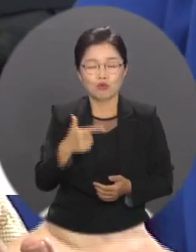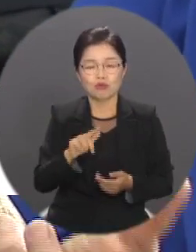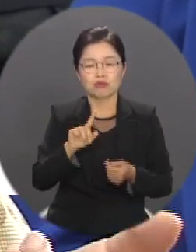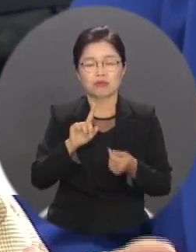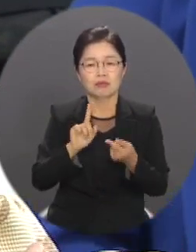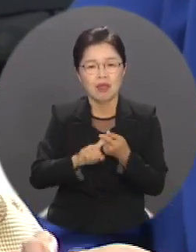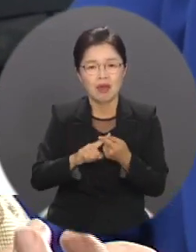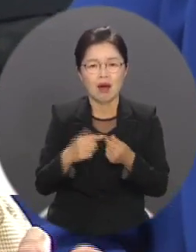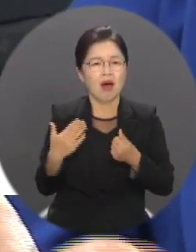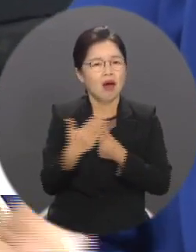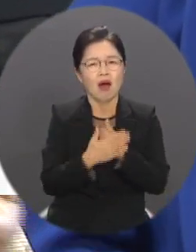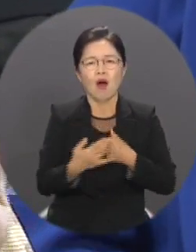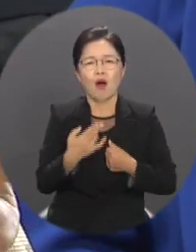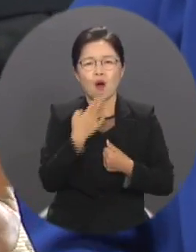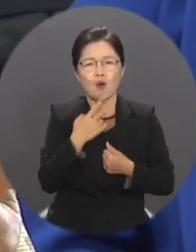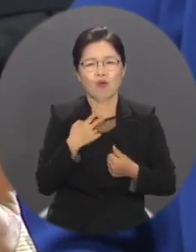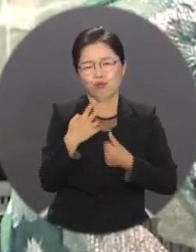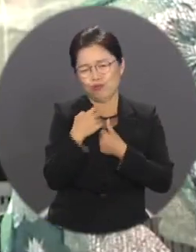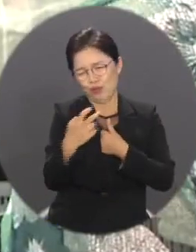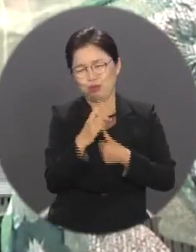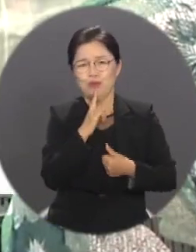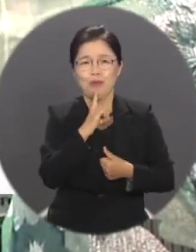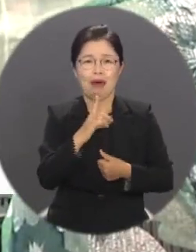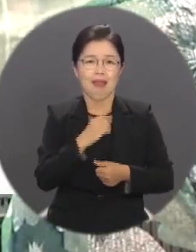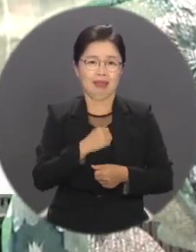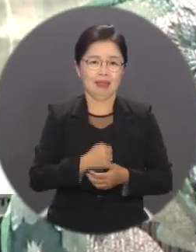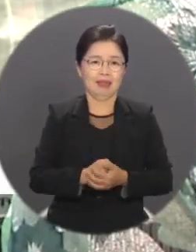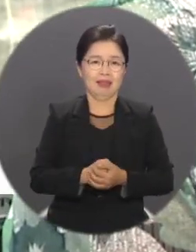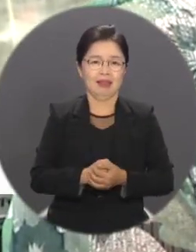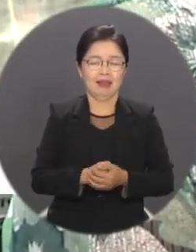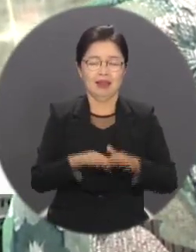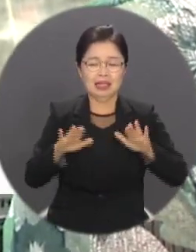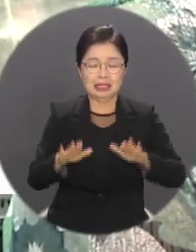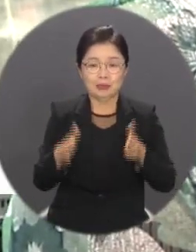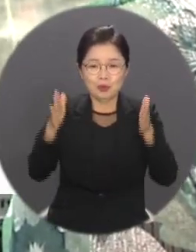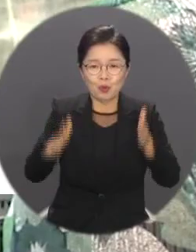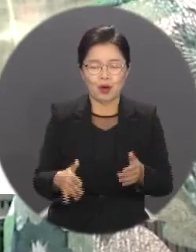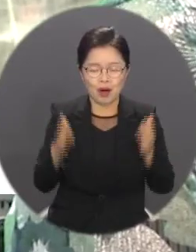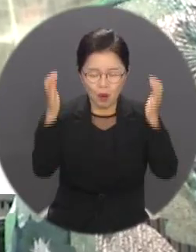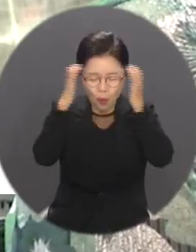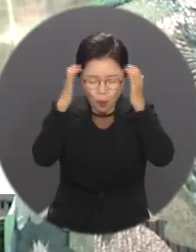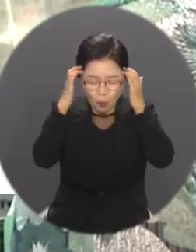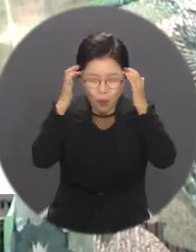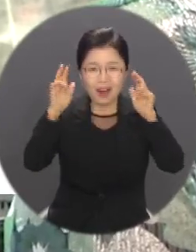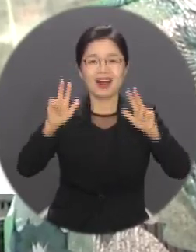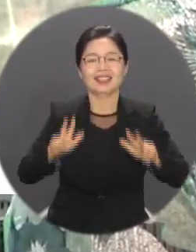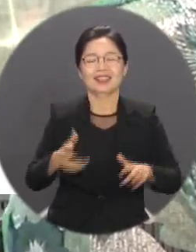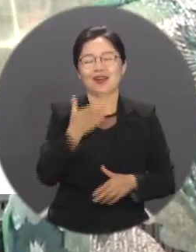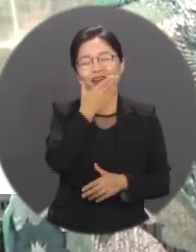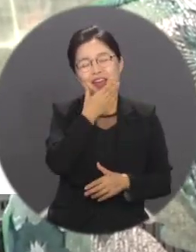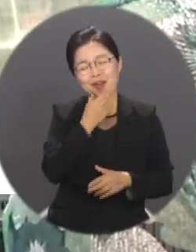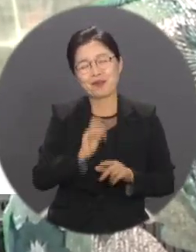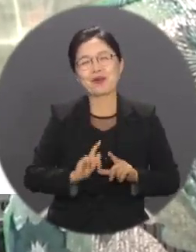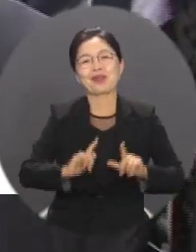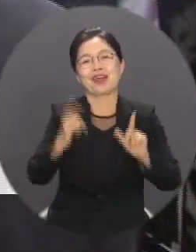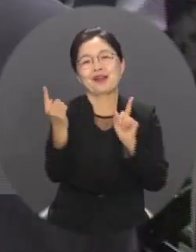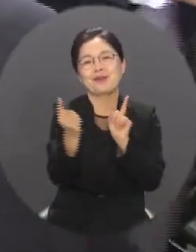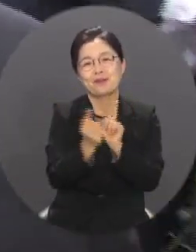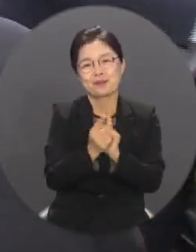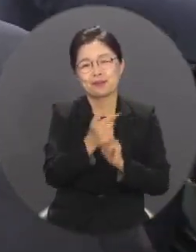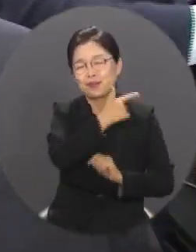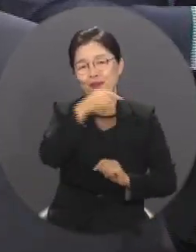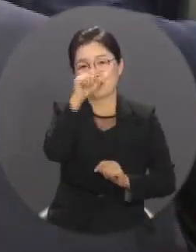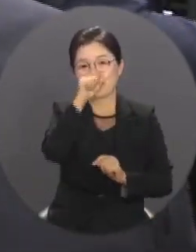없는 항상 오리발 미움만 봤고 돼야지 그 발생했는데 의자 이렇게 햄버거 만날 돌아와서